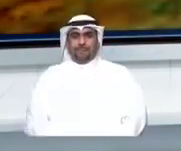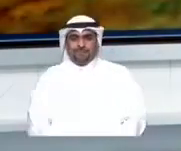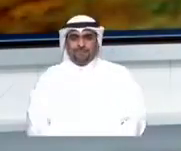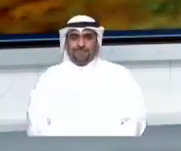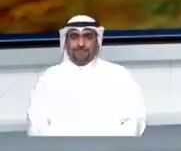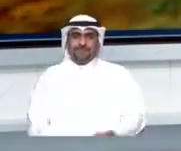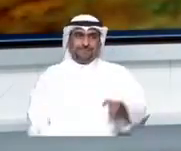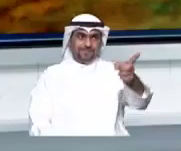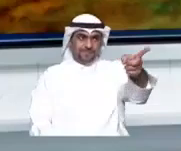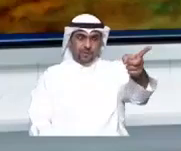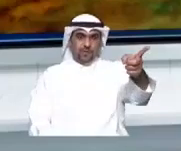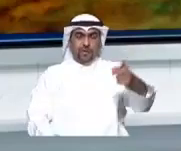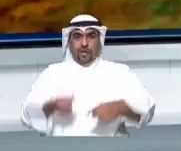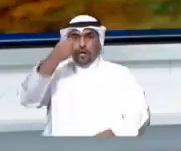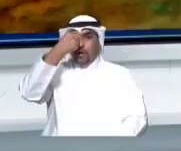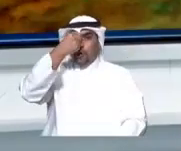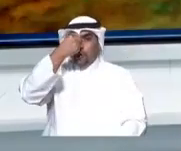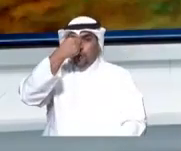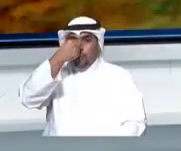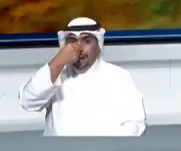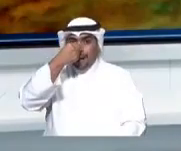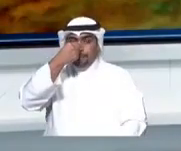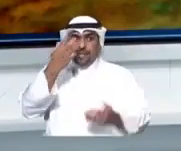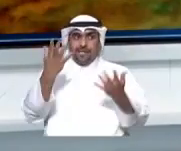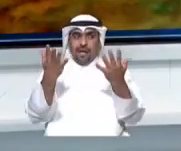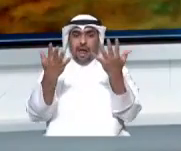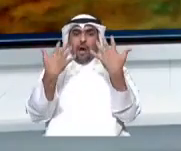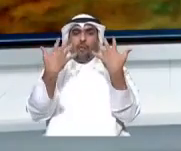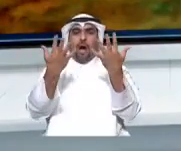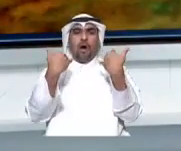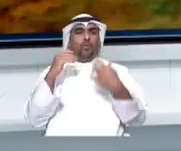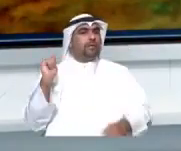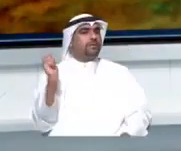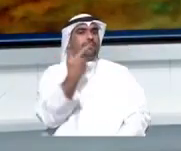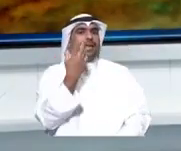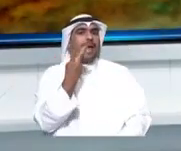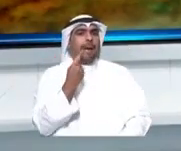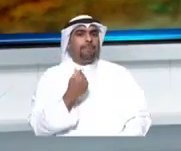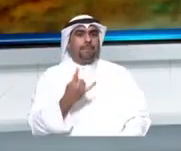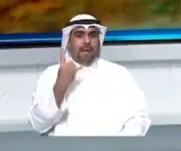في نهار الغد الرياح راح تكون شمالية غربية سرعتها من 10 إلى 45 كيلومتر بالساعة،